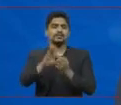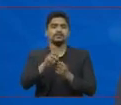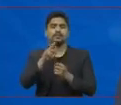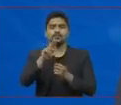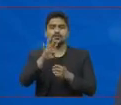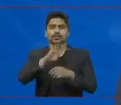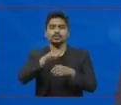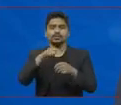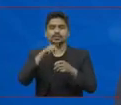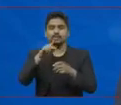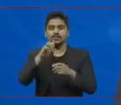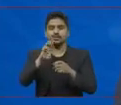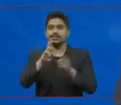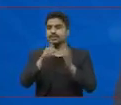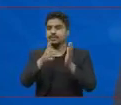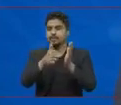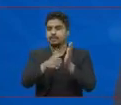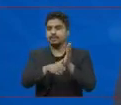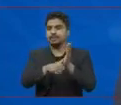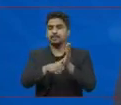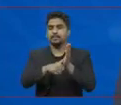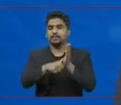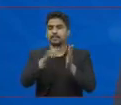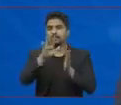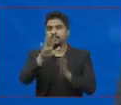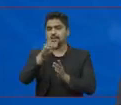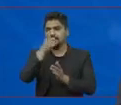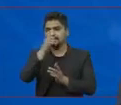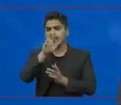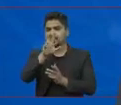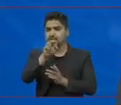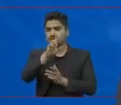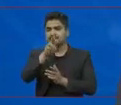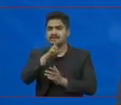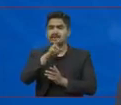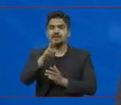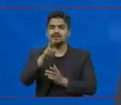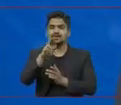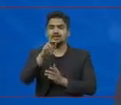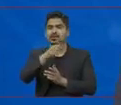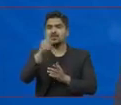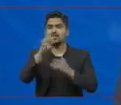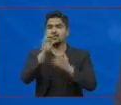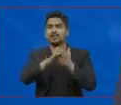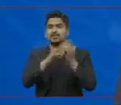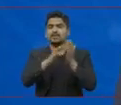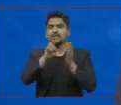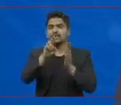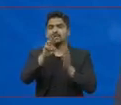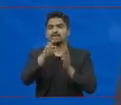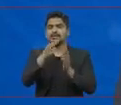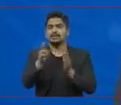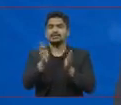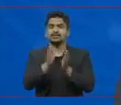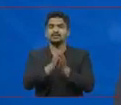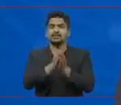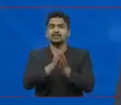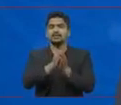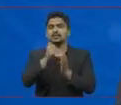24 घण्टामा पिसिआर विधिबाट 580 र एन्टिजेन विधिबाट 23 जना गरी जम्मा